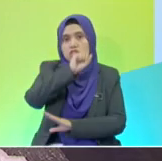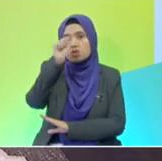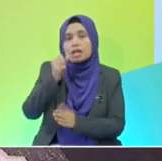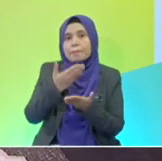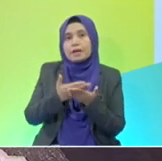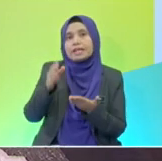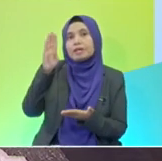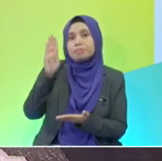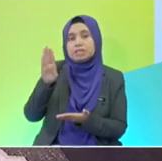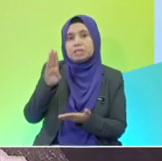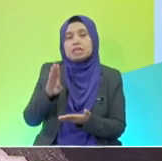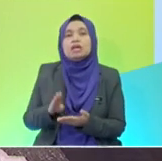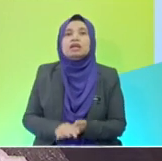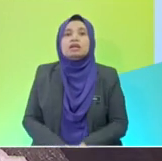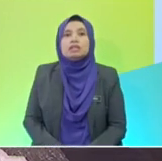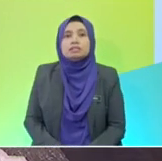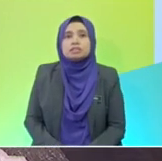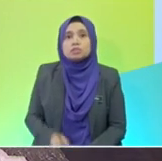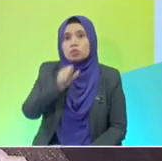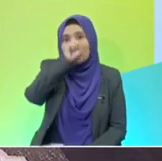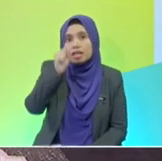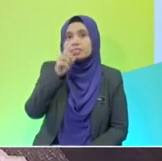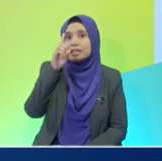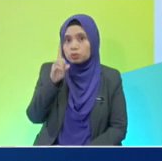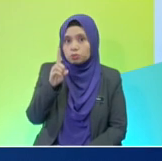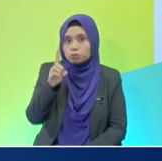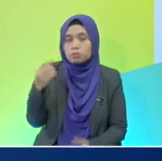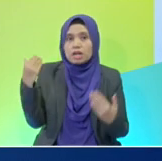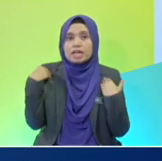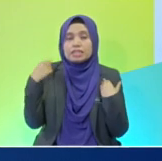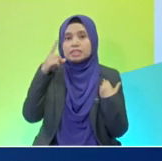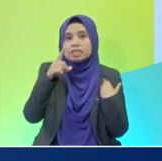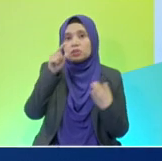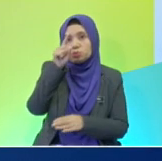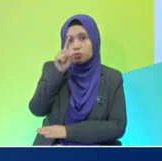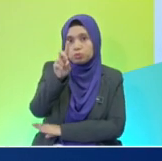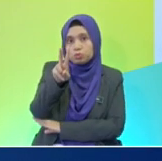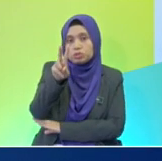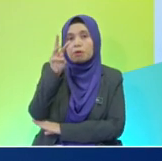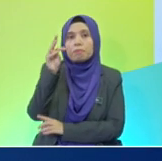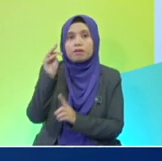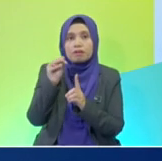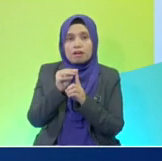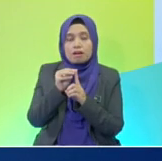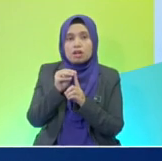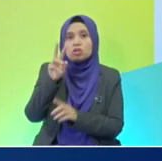Jadi kalau nampak dekat sini soal yang satu ada satu Roman dua markas